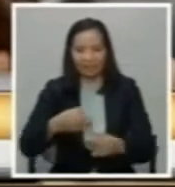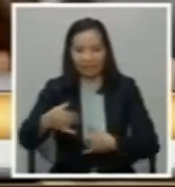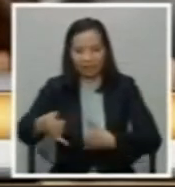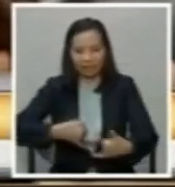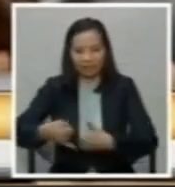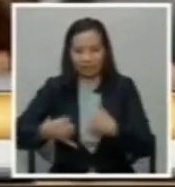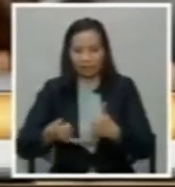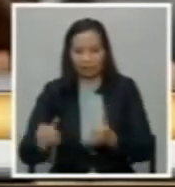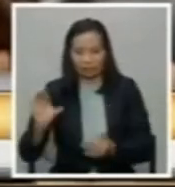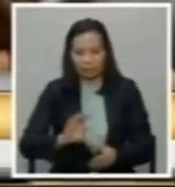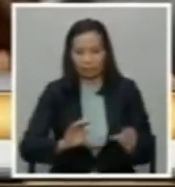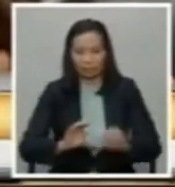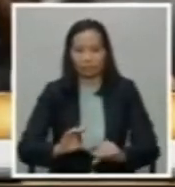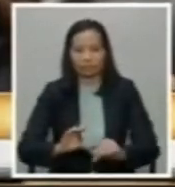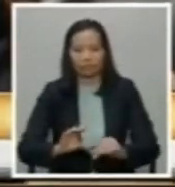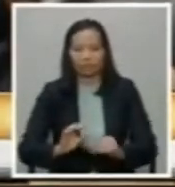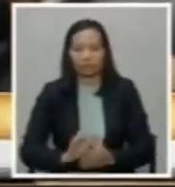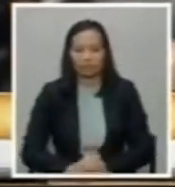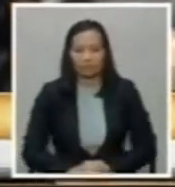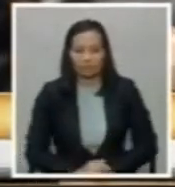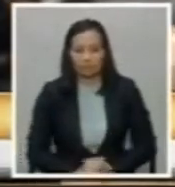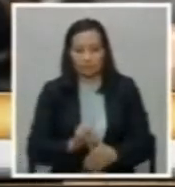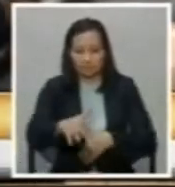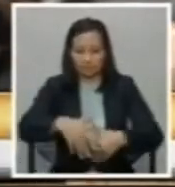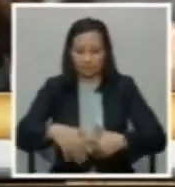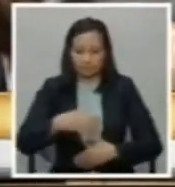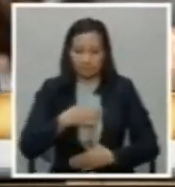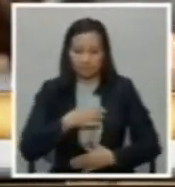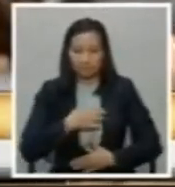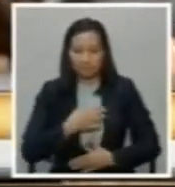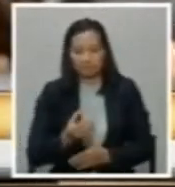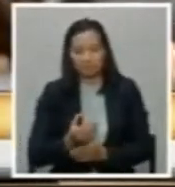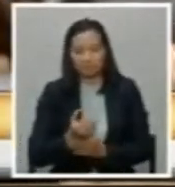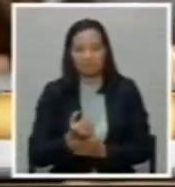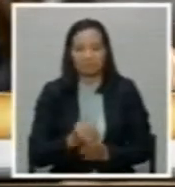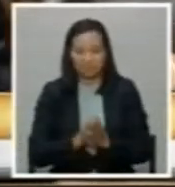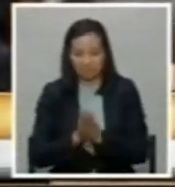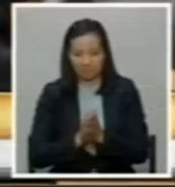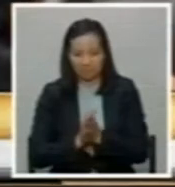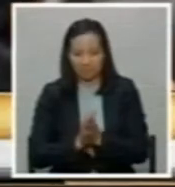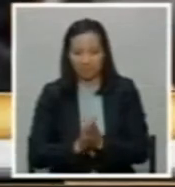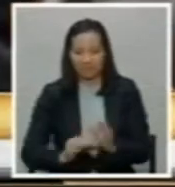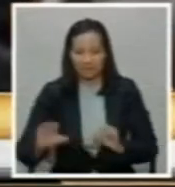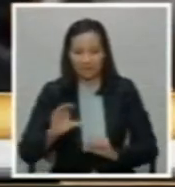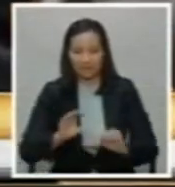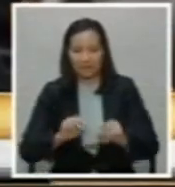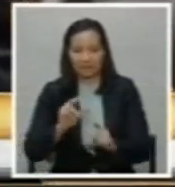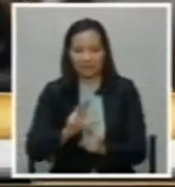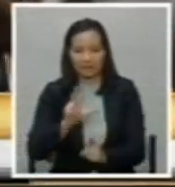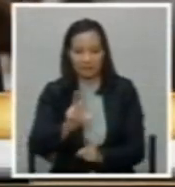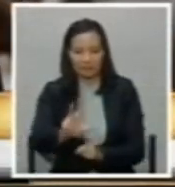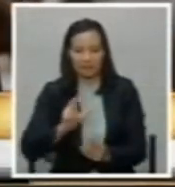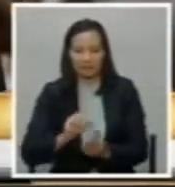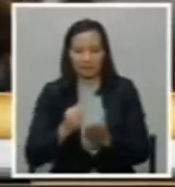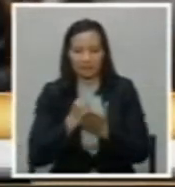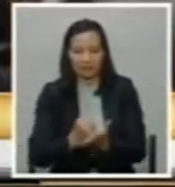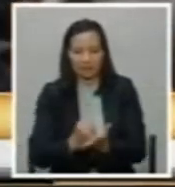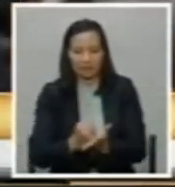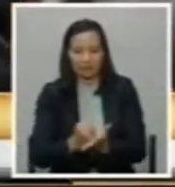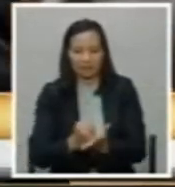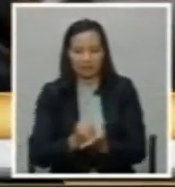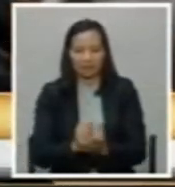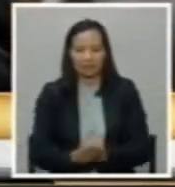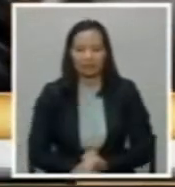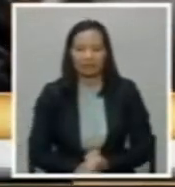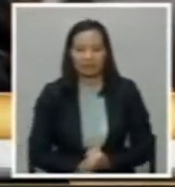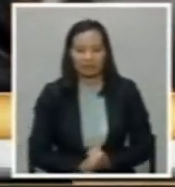ใจประชาชนนะครับแล้วก็ดึงเข้ามาเป็นสมาชิกเรื่องที่3ก็คือช่วยกันแ